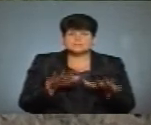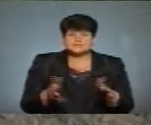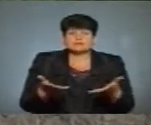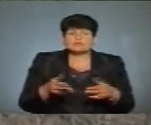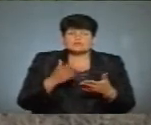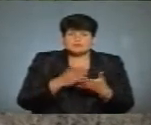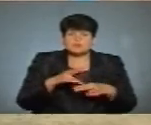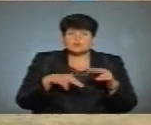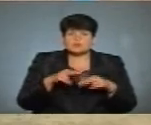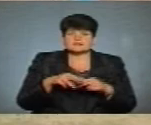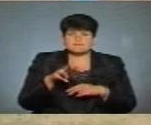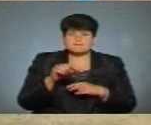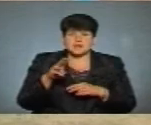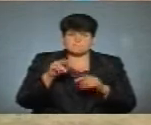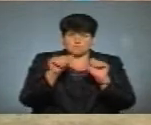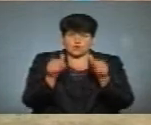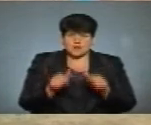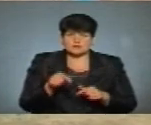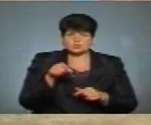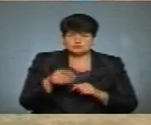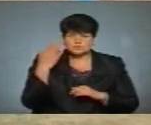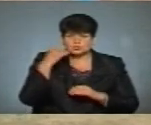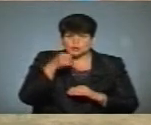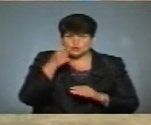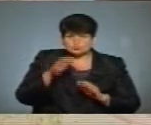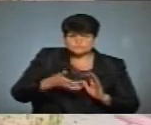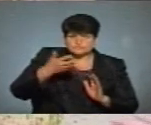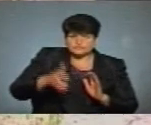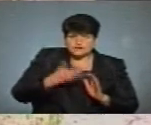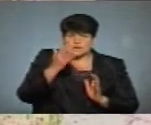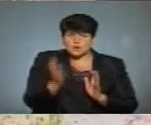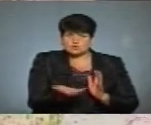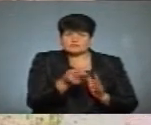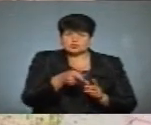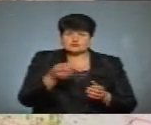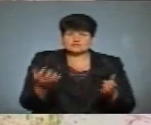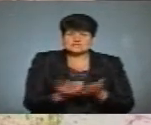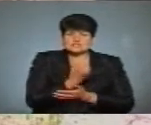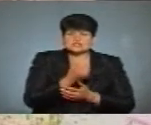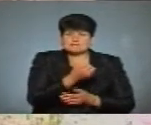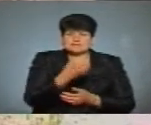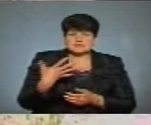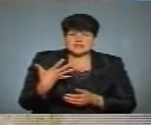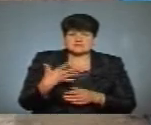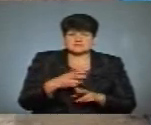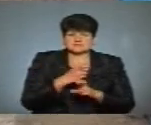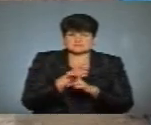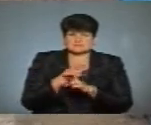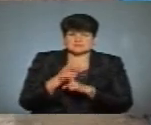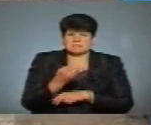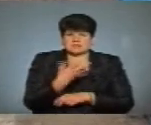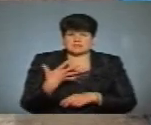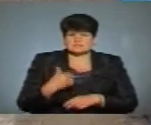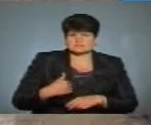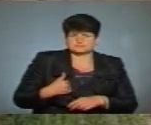б збудувати меморіал. Для цього минулого року тут вирили котлован. У ньому знайшли останки 15 воїнів Української Галицької армії.